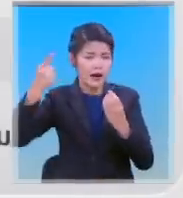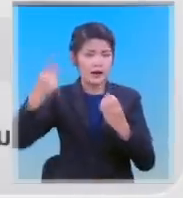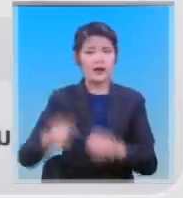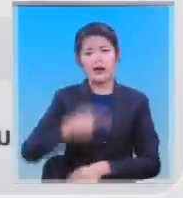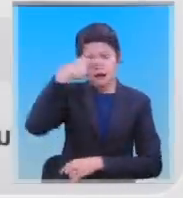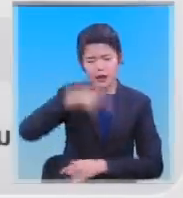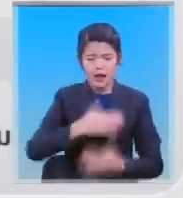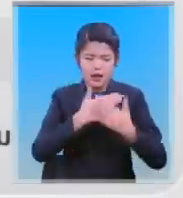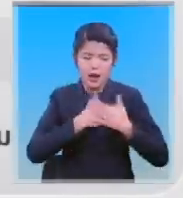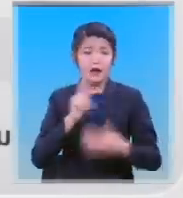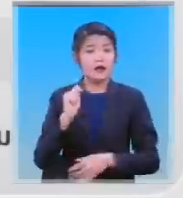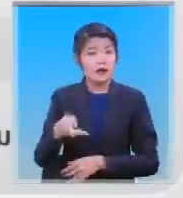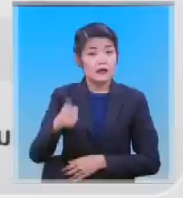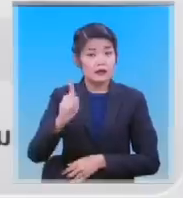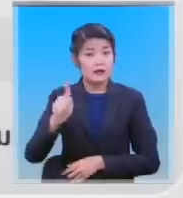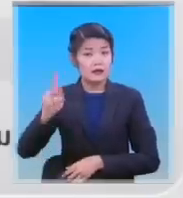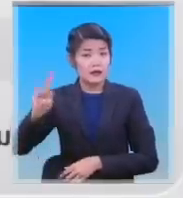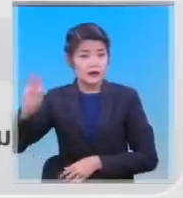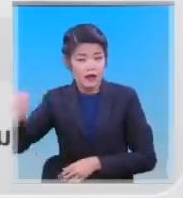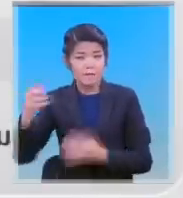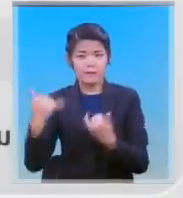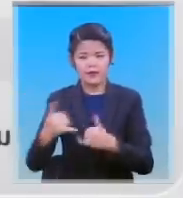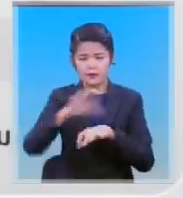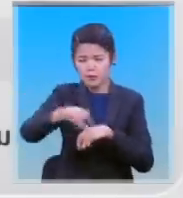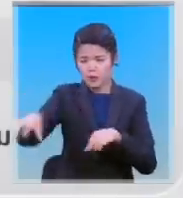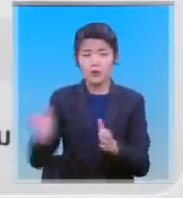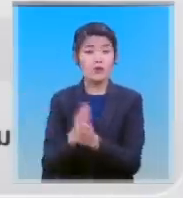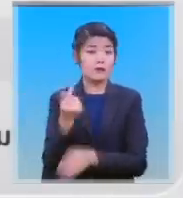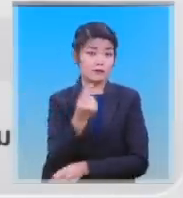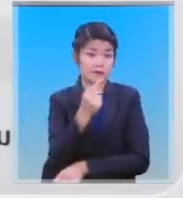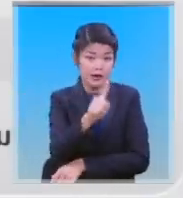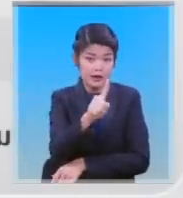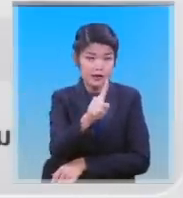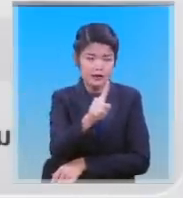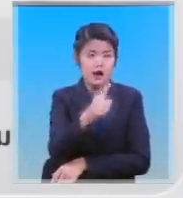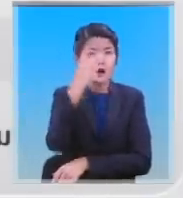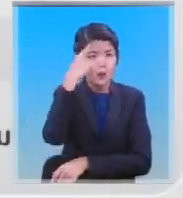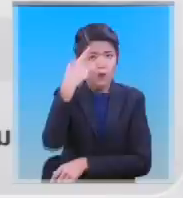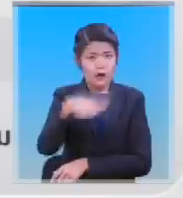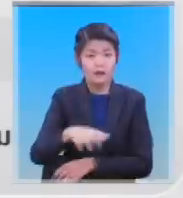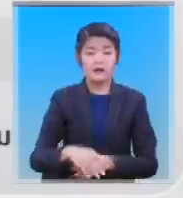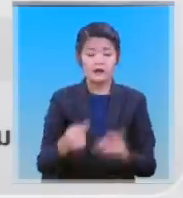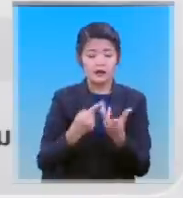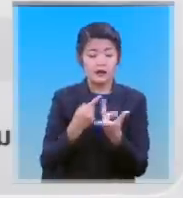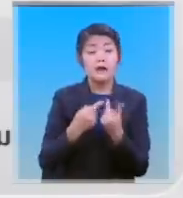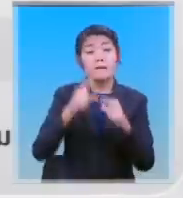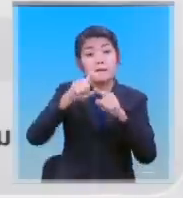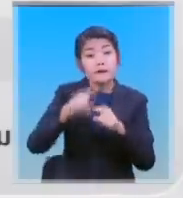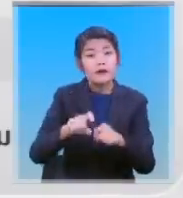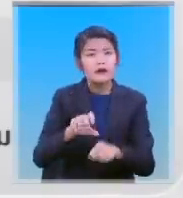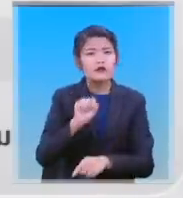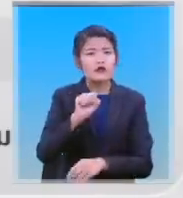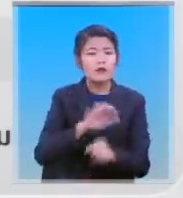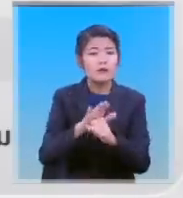วนนี้ในจำนวนนี้นะคะแม้ว่าจะมี11พรรคการเมืองนะคะที่ทราบกันอยู่แล้วเนี่ยหลังจากที่คำนวณไปแล้วที่มีจำนวนส.ส.ที่พึง